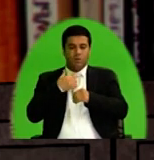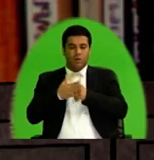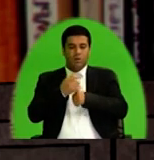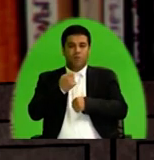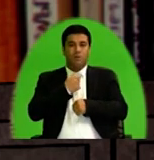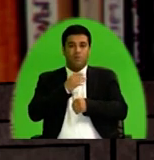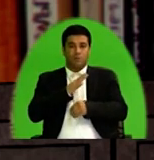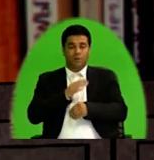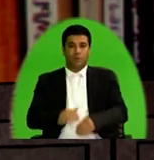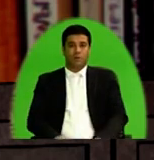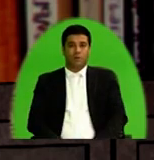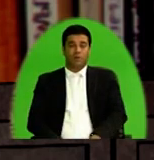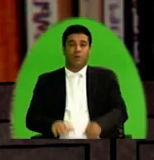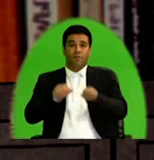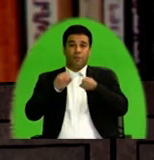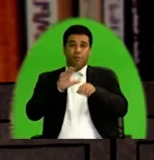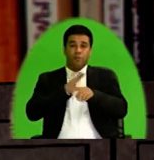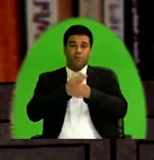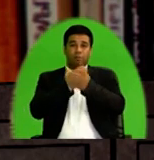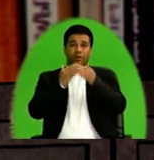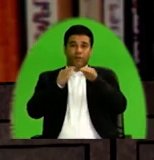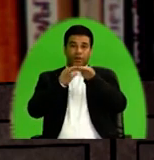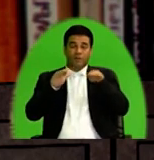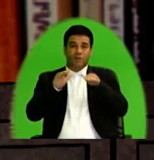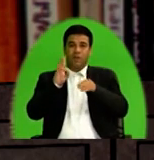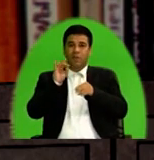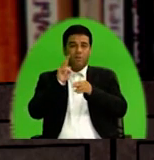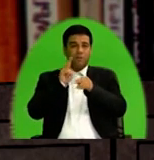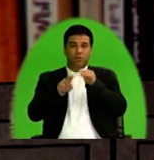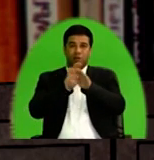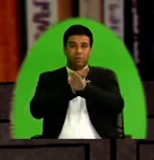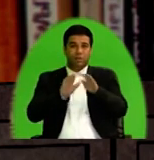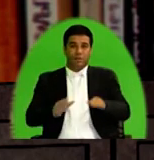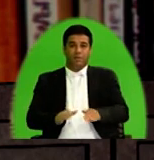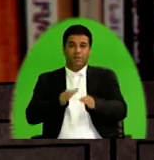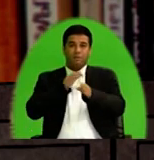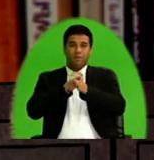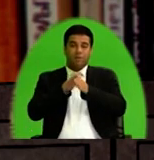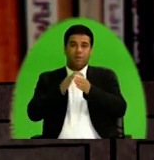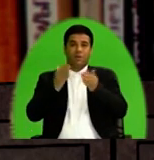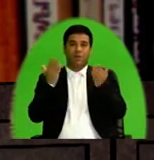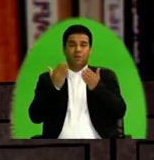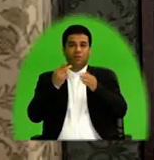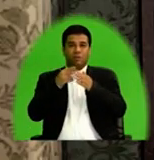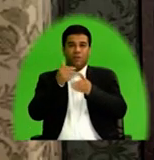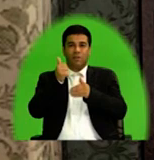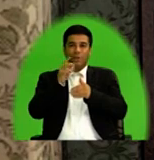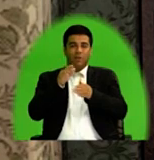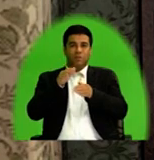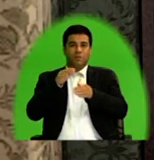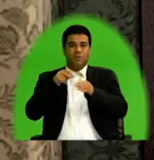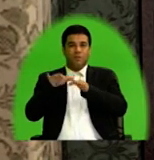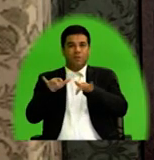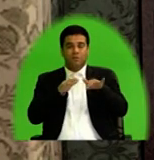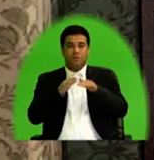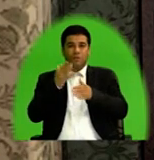все-таки наказали. Возможно, ребенок не перестанет выполнять какие-то нехорошие поступки, если